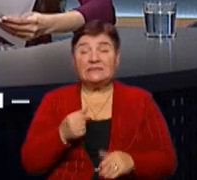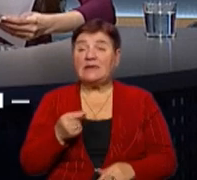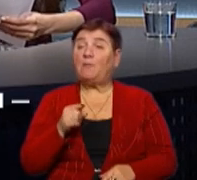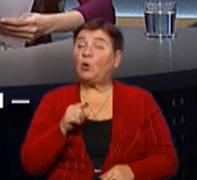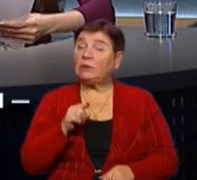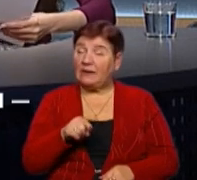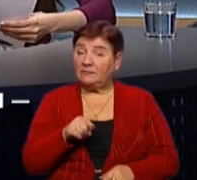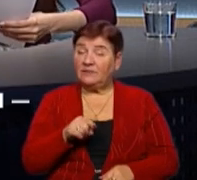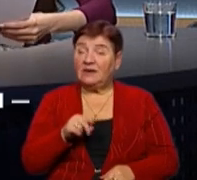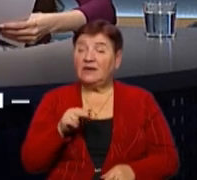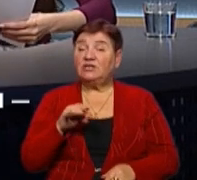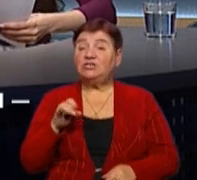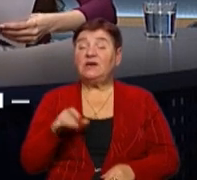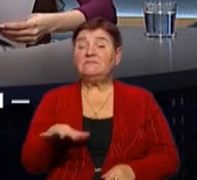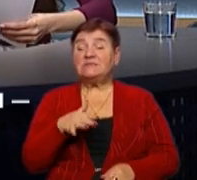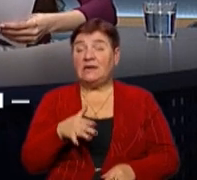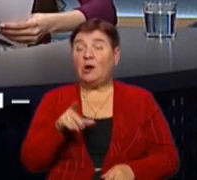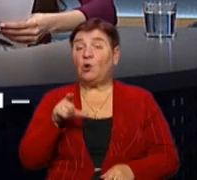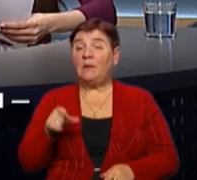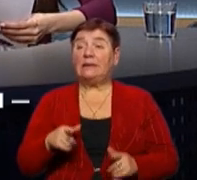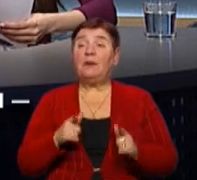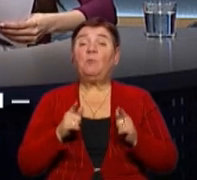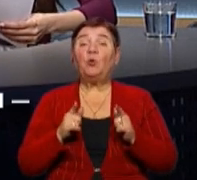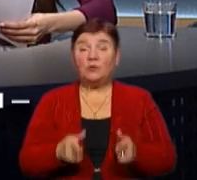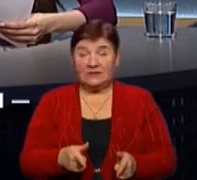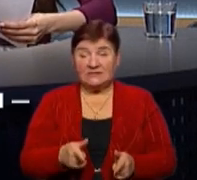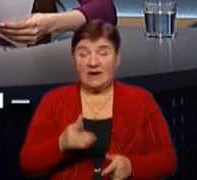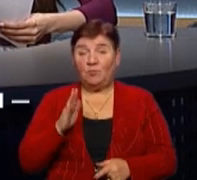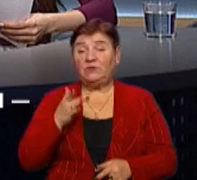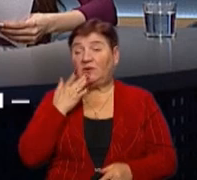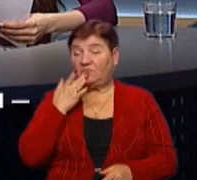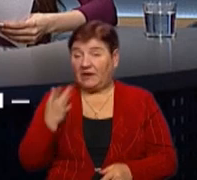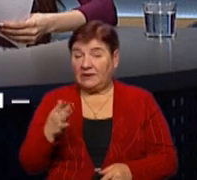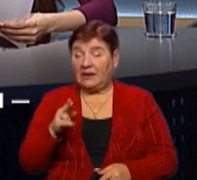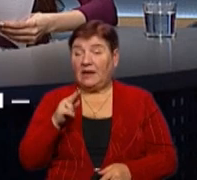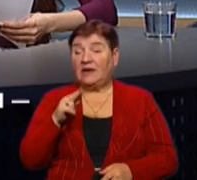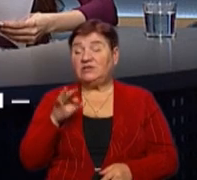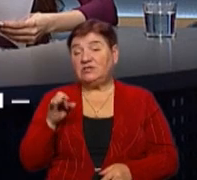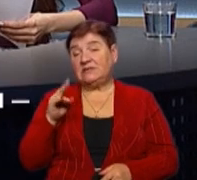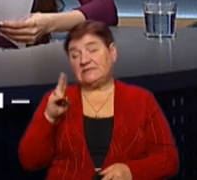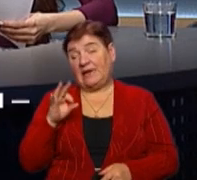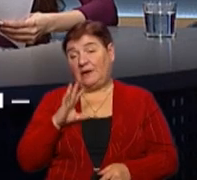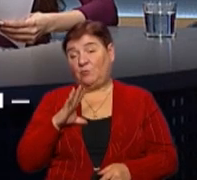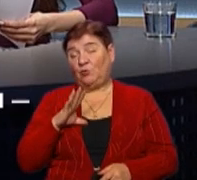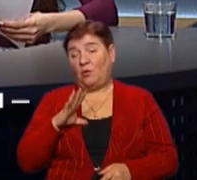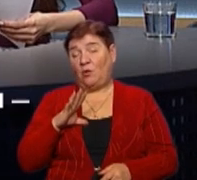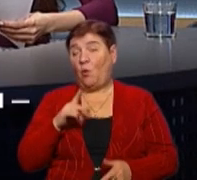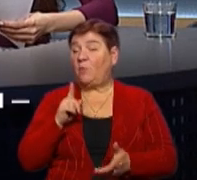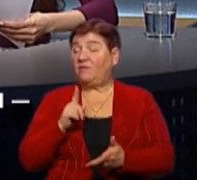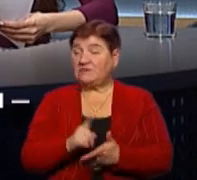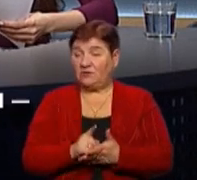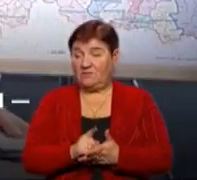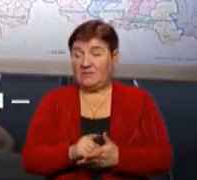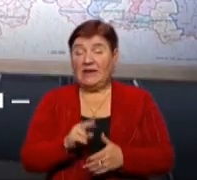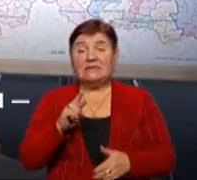те, чи всі громади погодилися бути в Раді, чи це не було обов'язковим для всіх 64. По-перше,